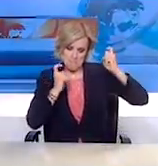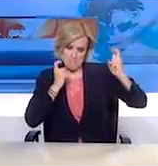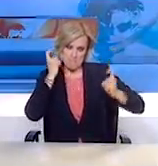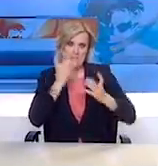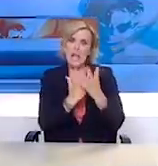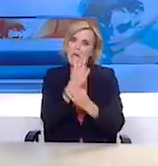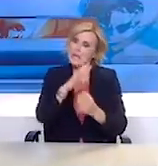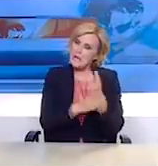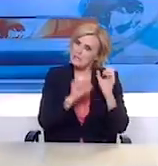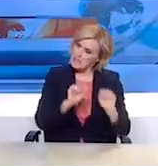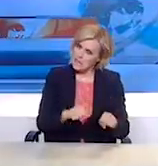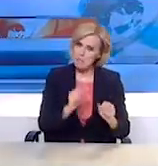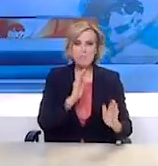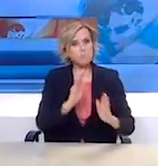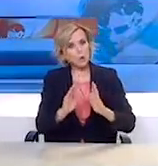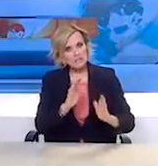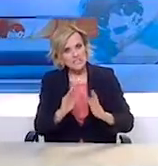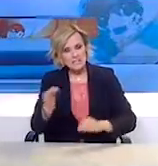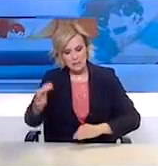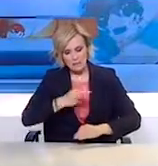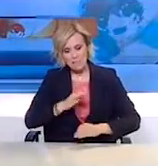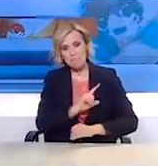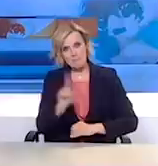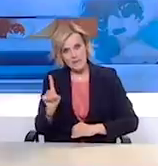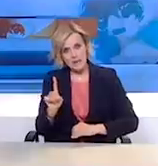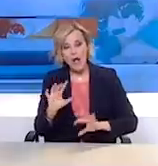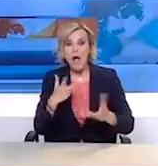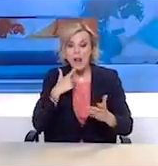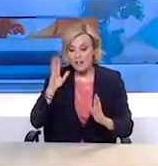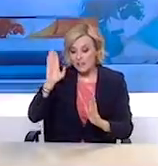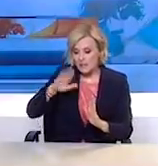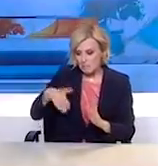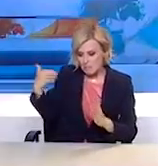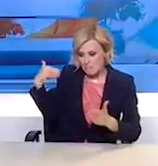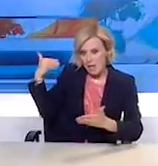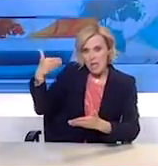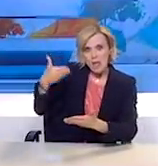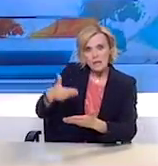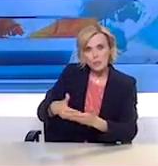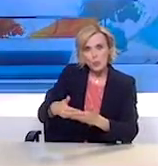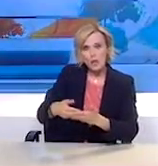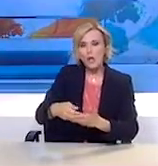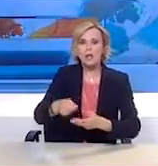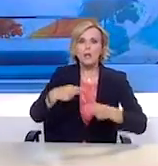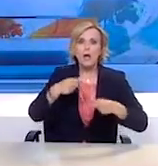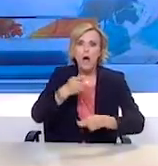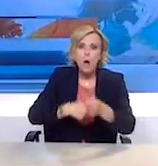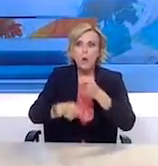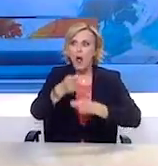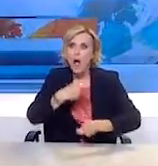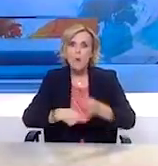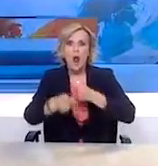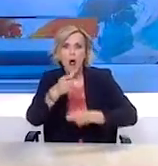από τη μόλυνση με τον ιό. Τις τελευταίες εβδομάδες, η χρήση αναλώσιμων πλαστικών ή γαντιών από λάτεξ μιας χρήσης έχει